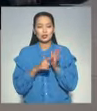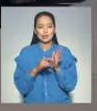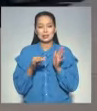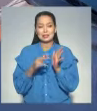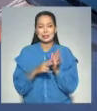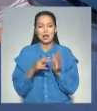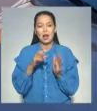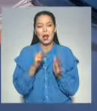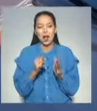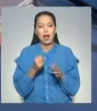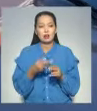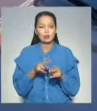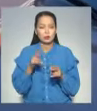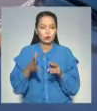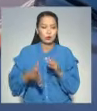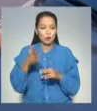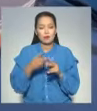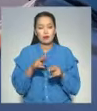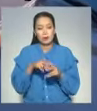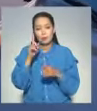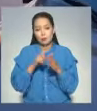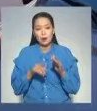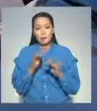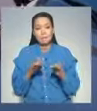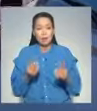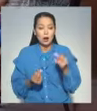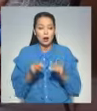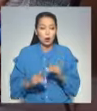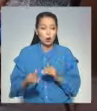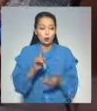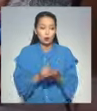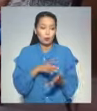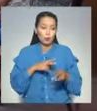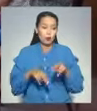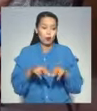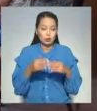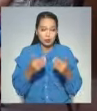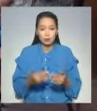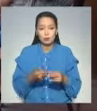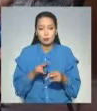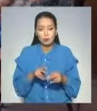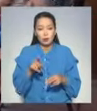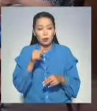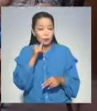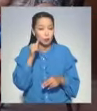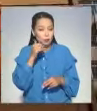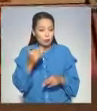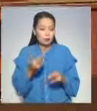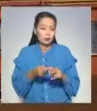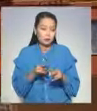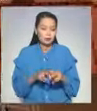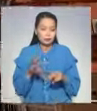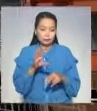қабатты үйлерінің алды әлдеқашан ағаш пен көмкеріліп, балалар ойналаңы болуы тиіседі. Алайда тұрғындардың айқайымен былтырғаны әупірімдеп көлік жүретін